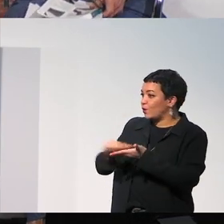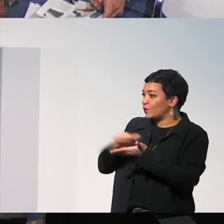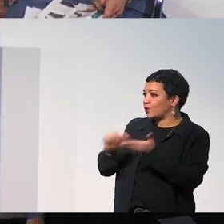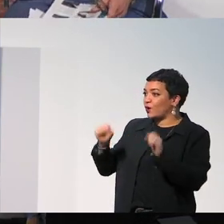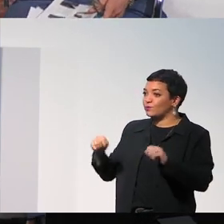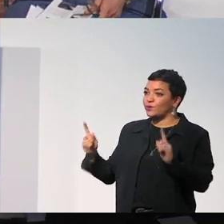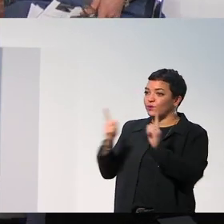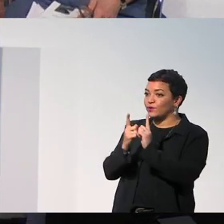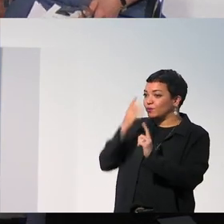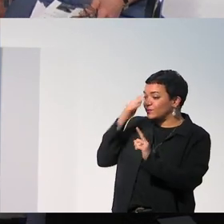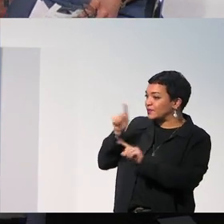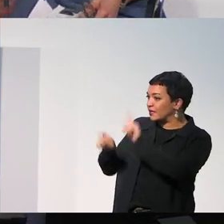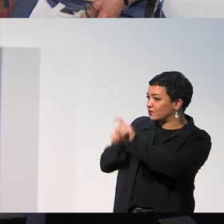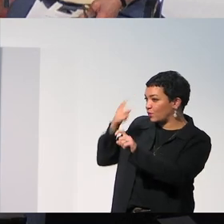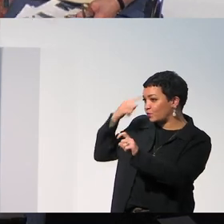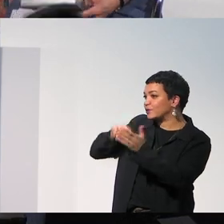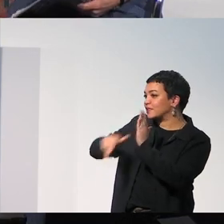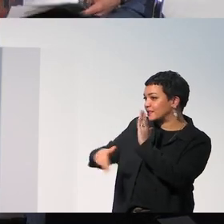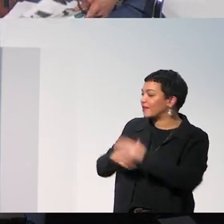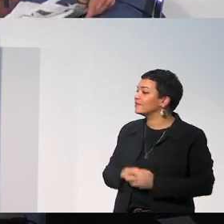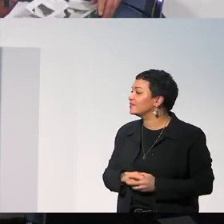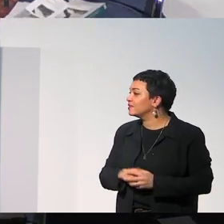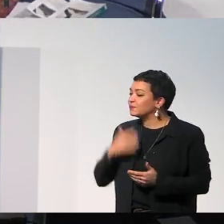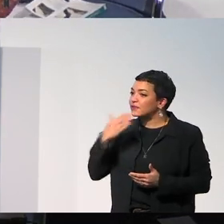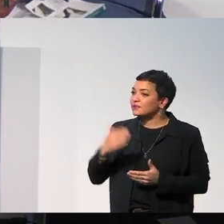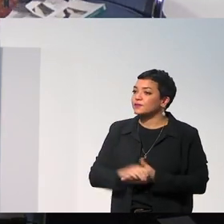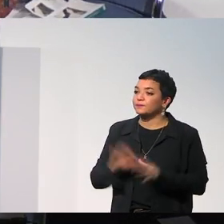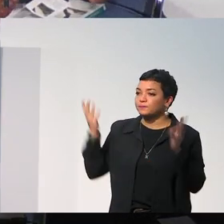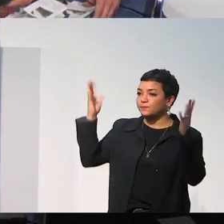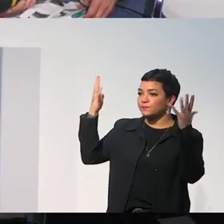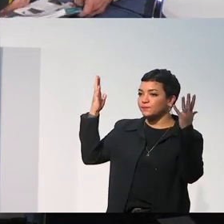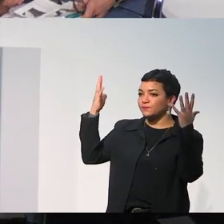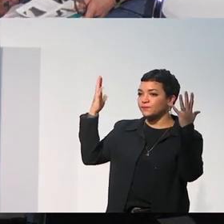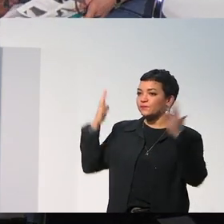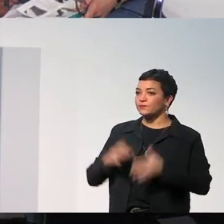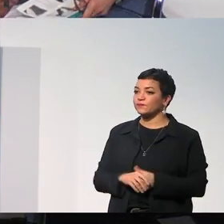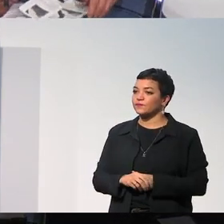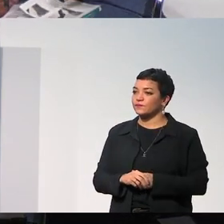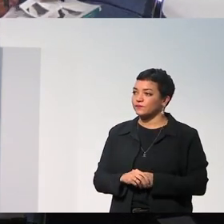votre disposition si vous voulez pour signer. Merci beaucoup. Merci à vous. Merci beaucoup. Merci.